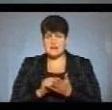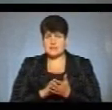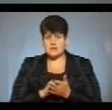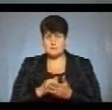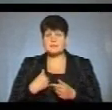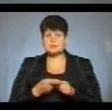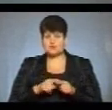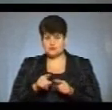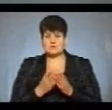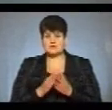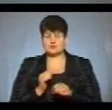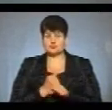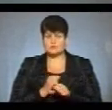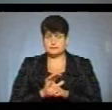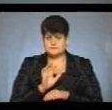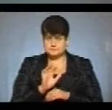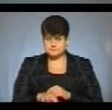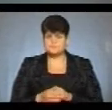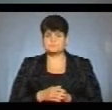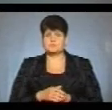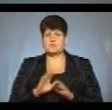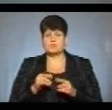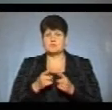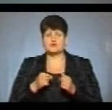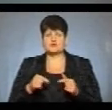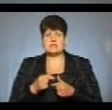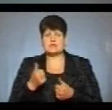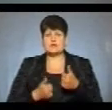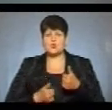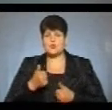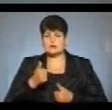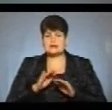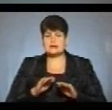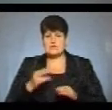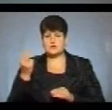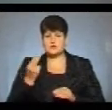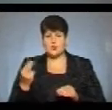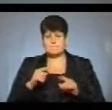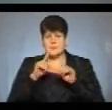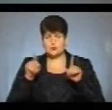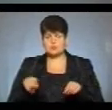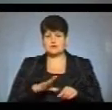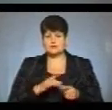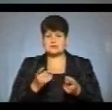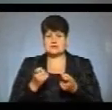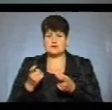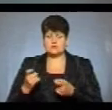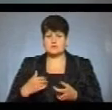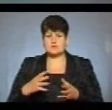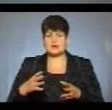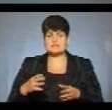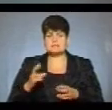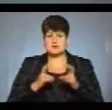Ми тоді цю книжечку випили. Потім ми організували конкурси дитячого малюнка, де були залучені. Ми з